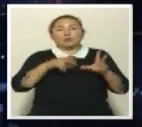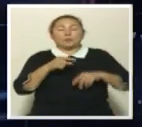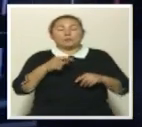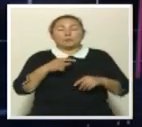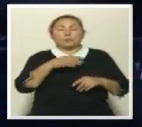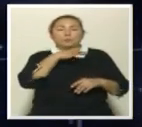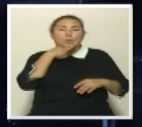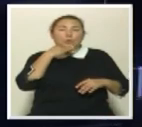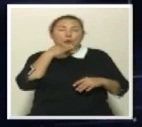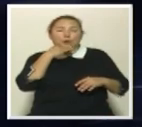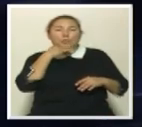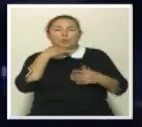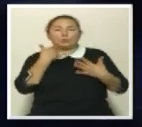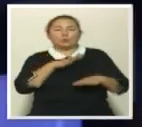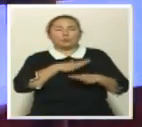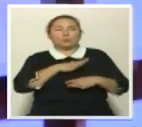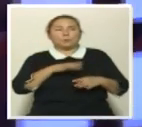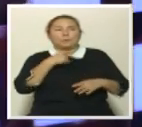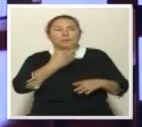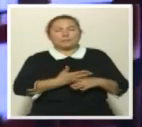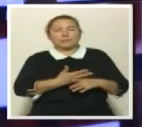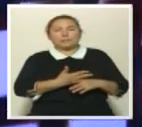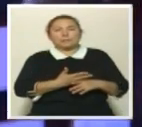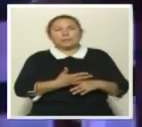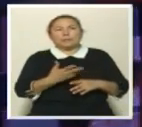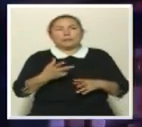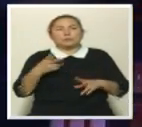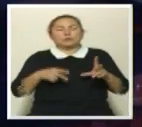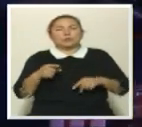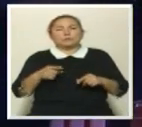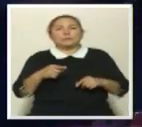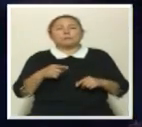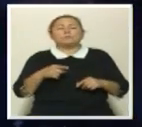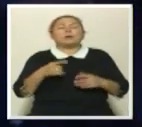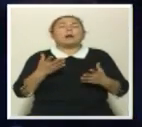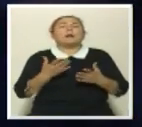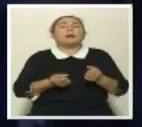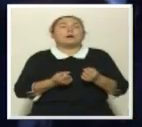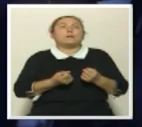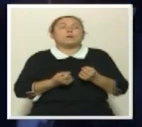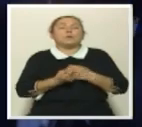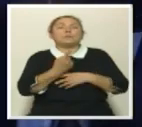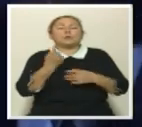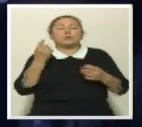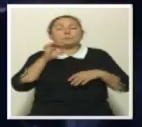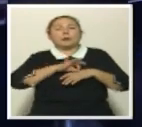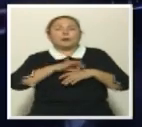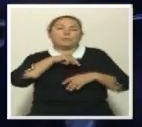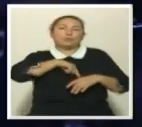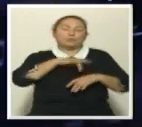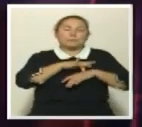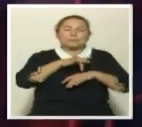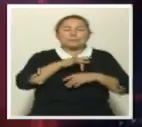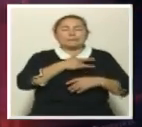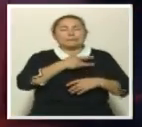бойынша да бұл сырқаттан бақилық болғандардың саны артып отыр. Бұл дерттің қалай алдын алуға болады, себебі неде? Әріптесім